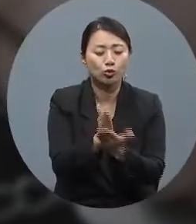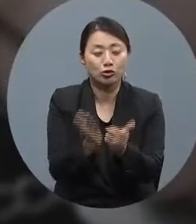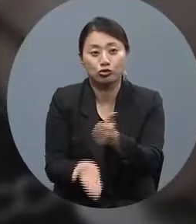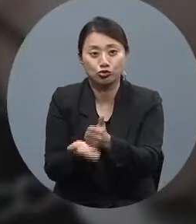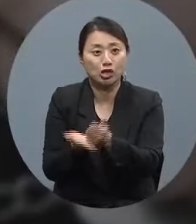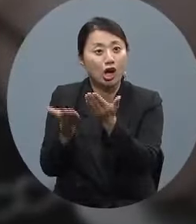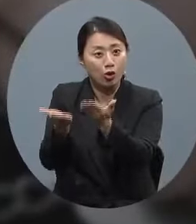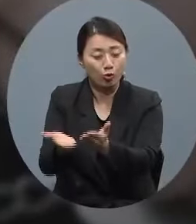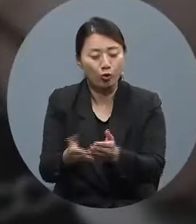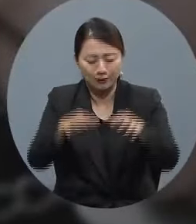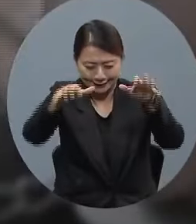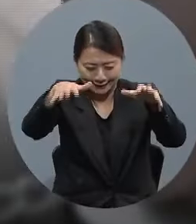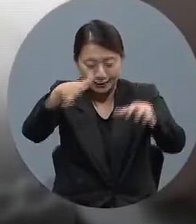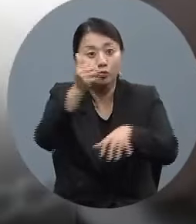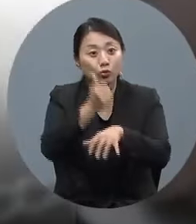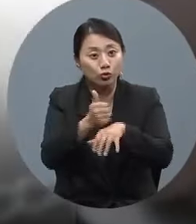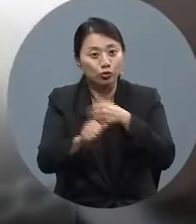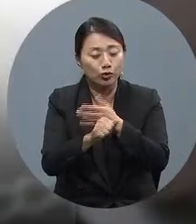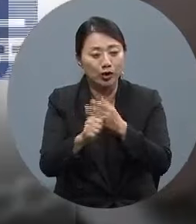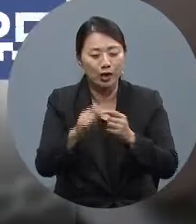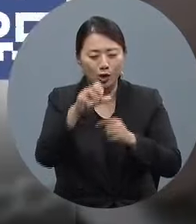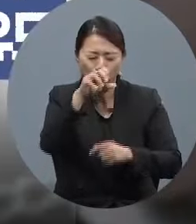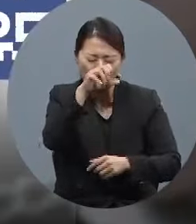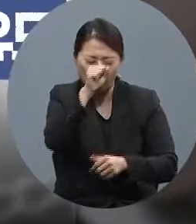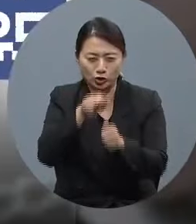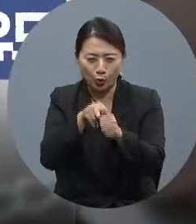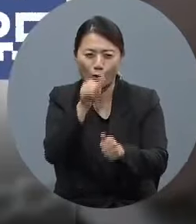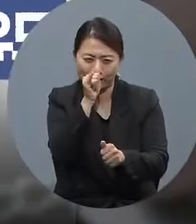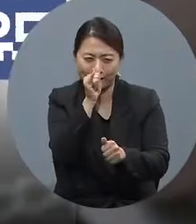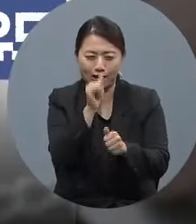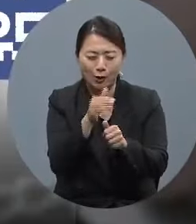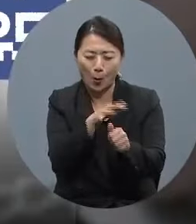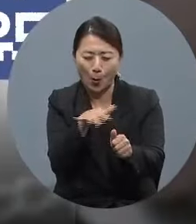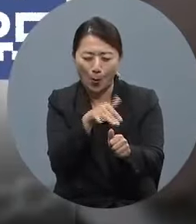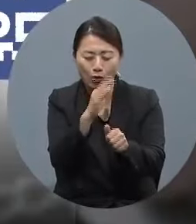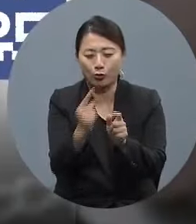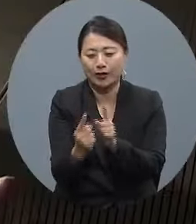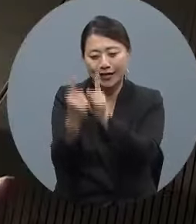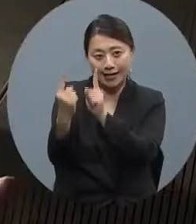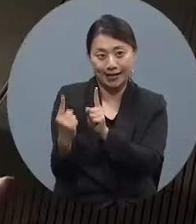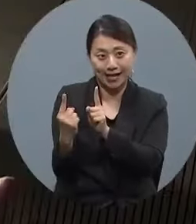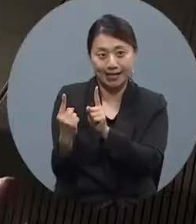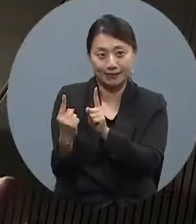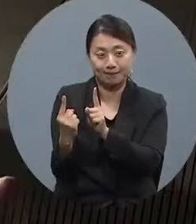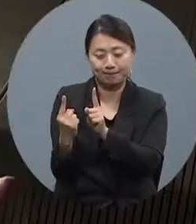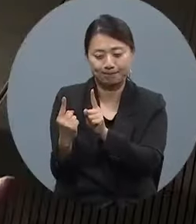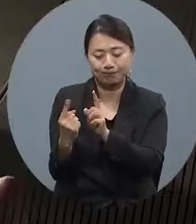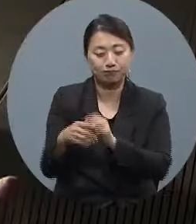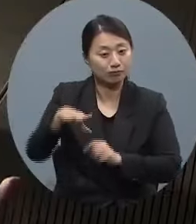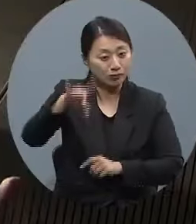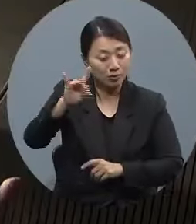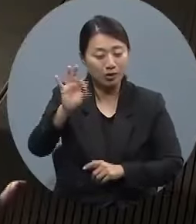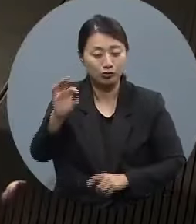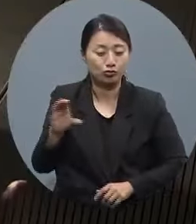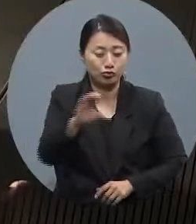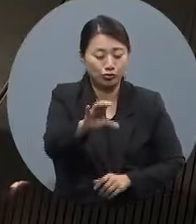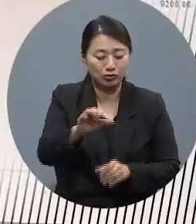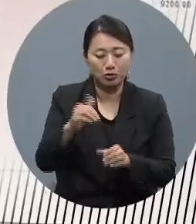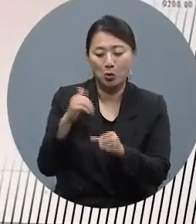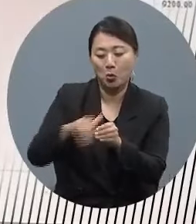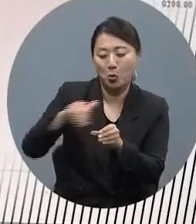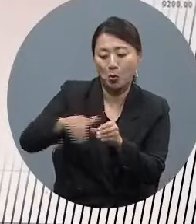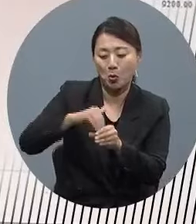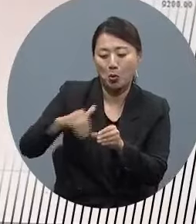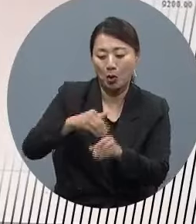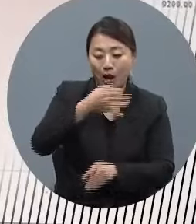알려준다며 사람을 끌어모은 뒤 고급 정보가 있다며 1대1 투자를 유도합니다. 초기에는 수익을 돌려주며 투자